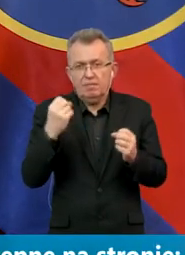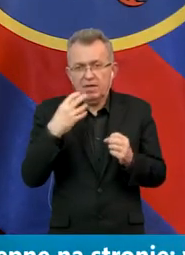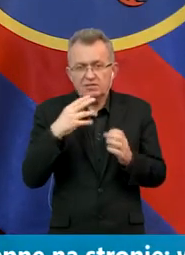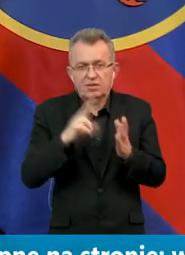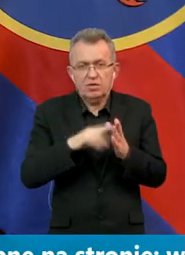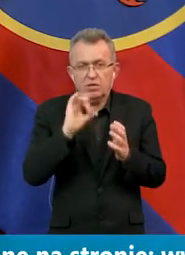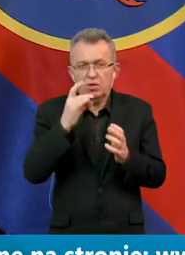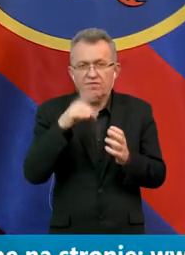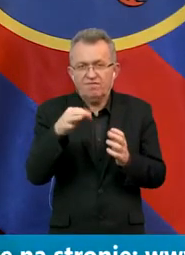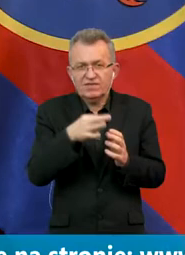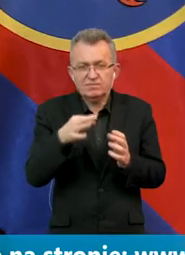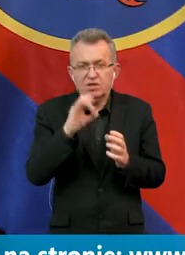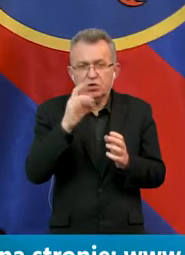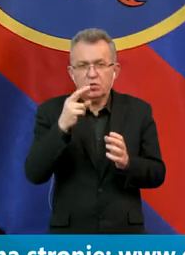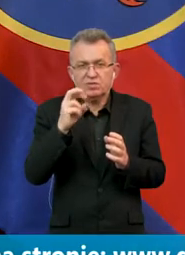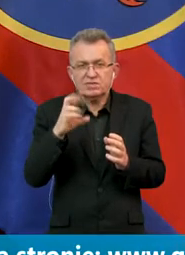Wyspie Grodzkiej.